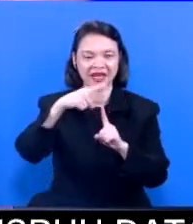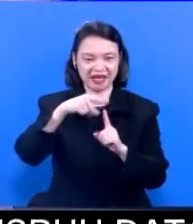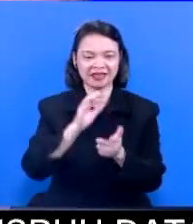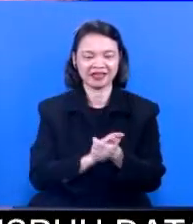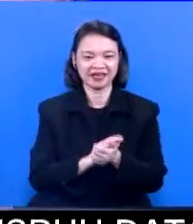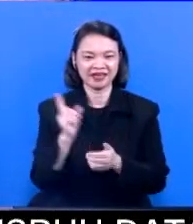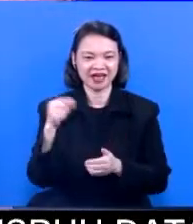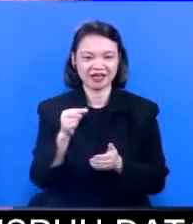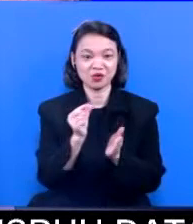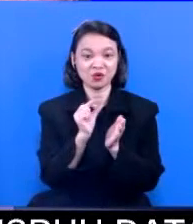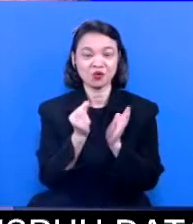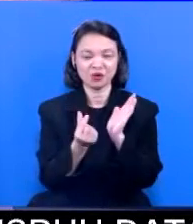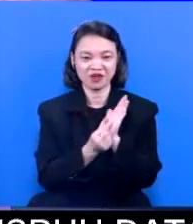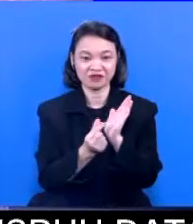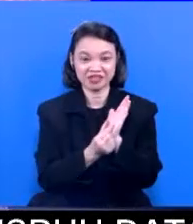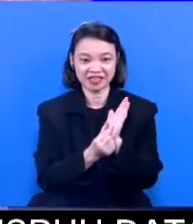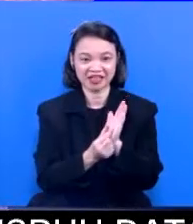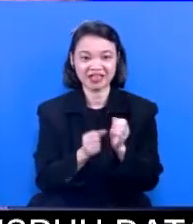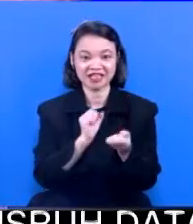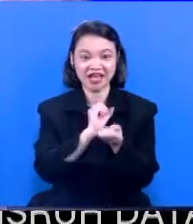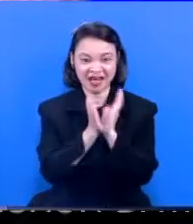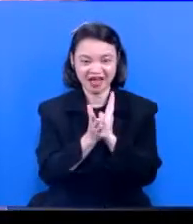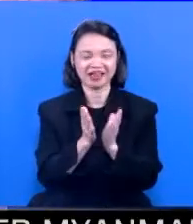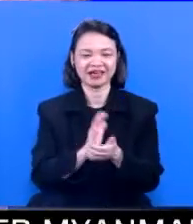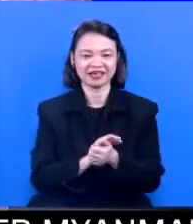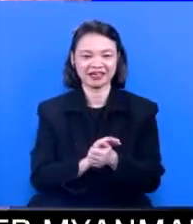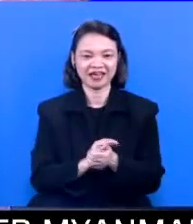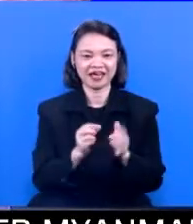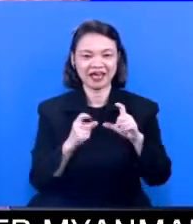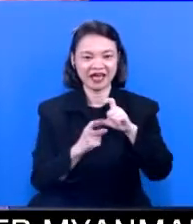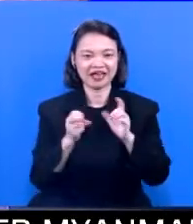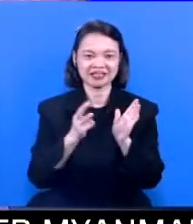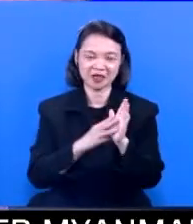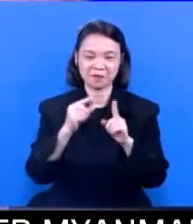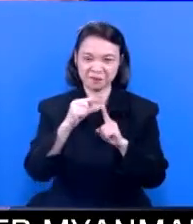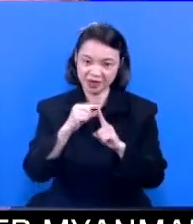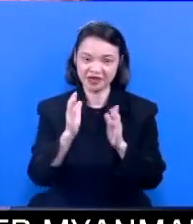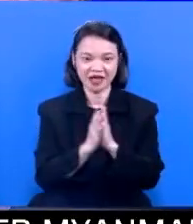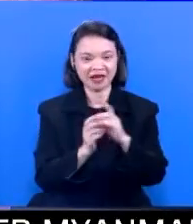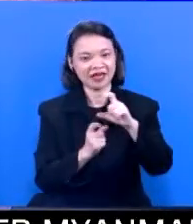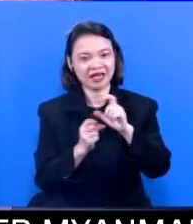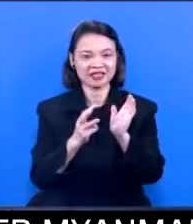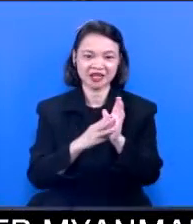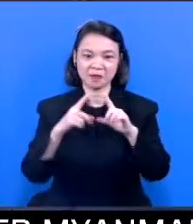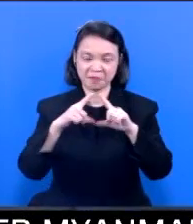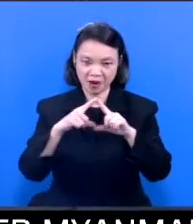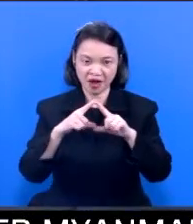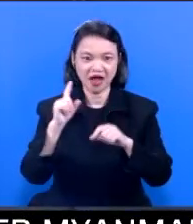favorit, yaitu kedokteran. Siswi ini menempuh pendidikan SMP dan SMA masing-masing hanya 2 tahun.